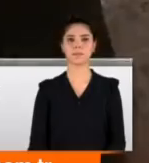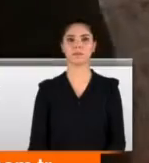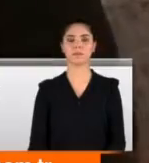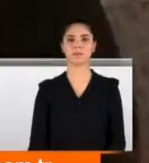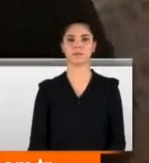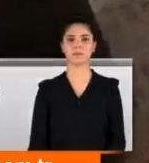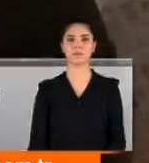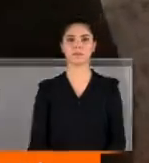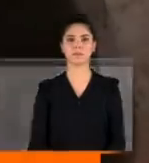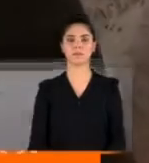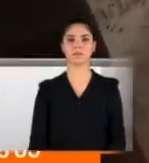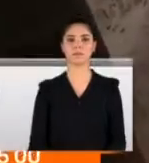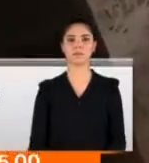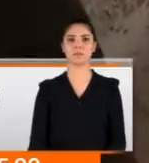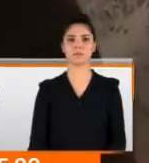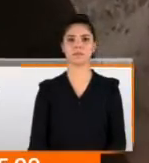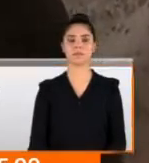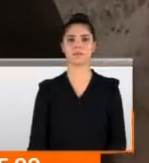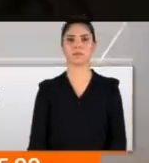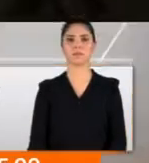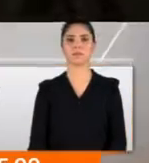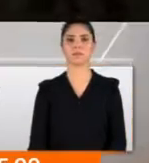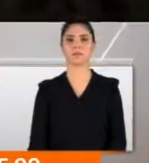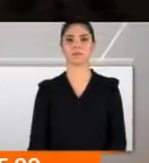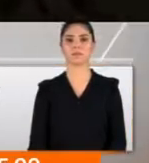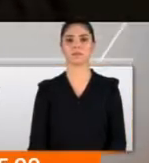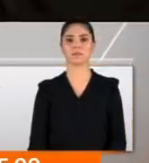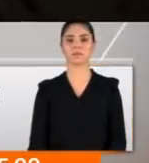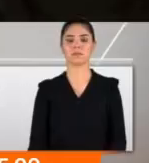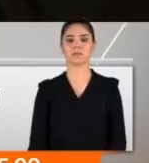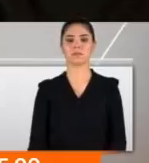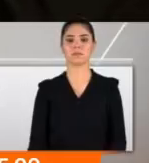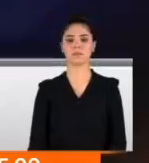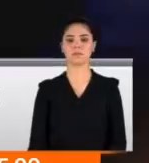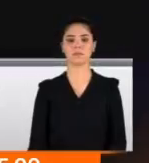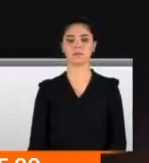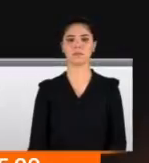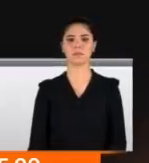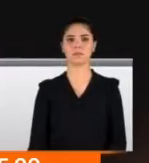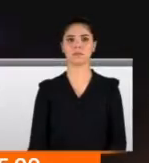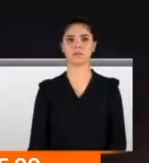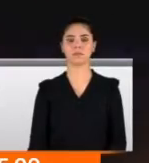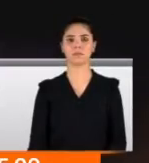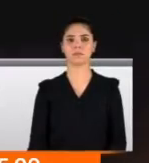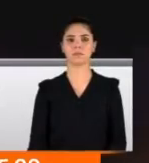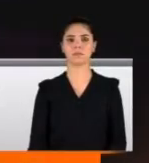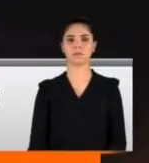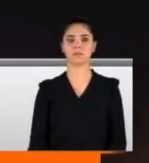Bana torunlarımı versinler. Başka hiçbir şey istemiyorum. Ben onların iç çamaşırlarını kokluyorum.